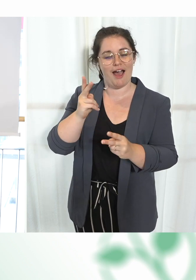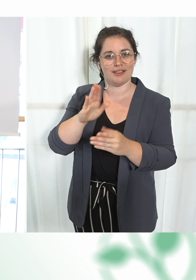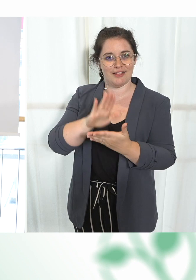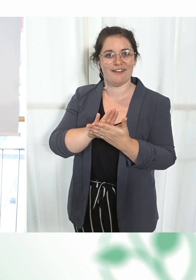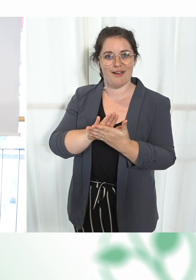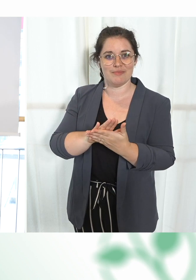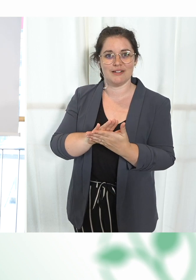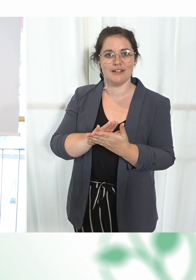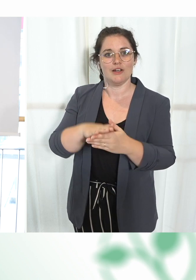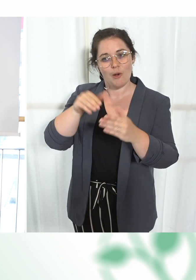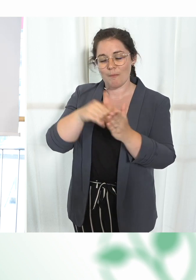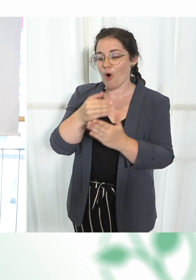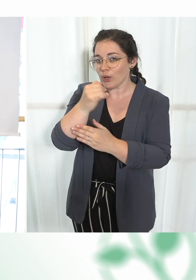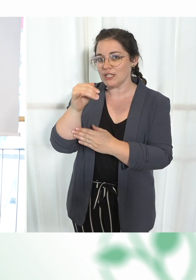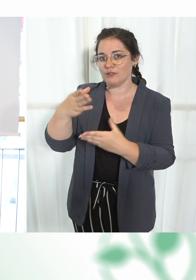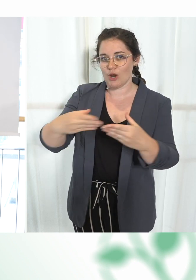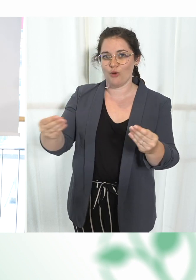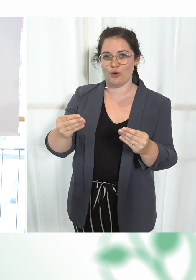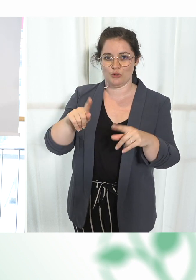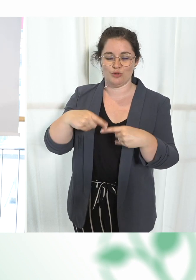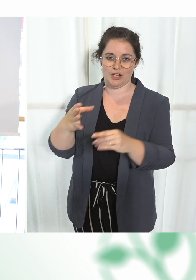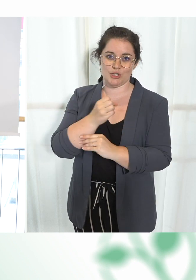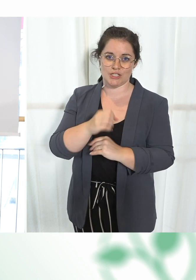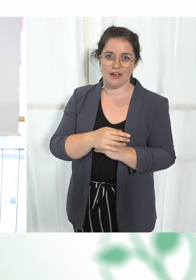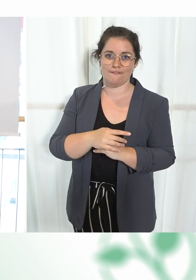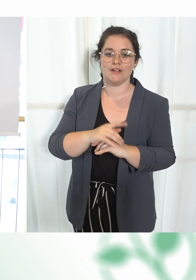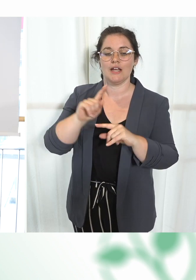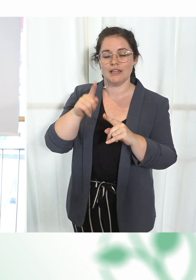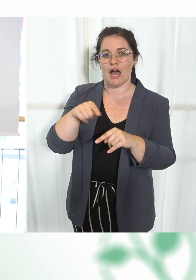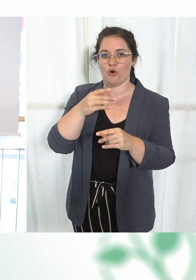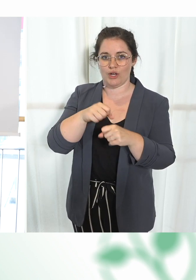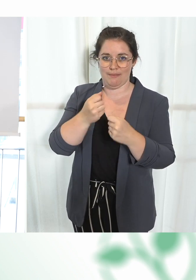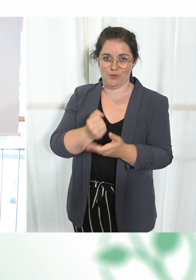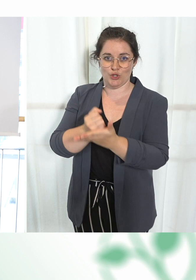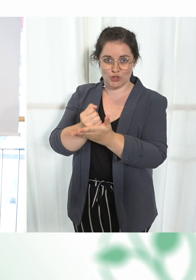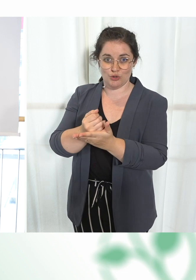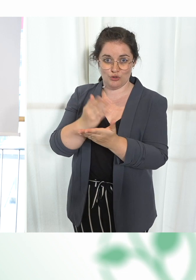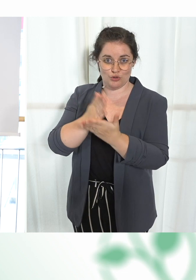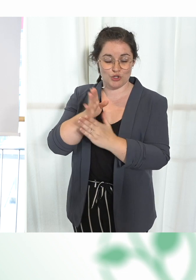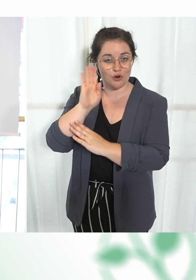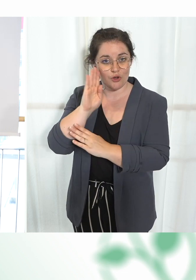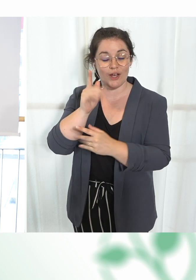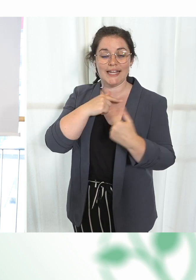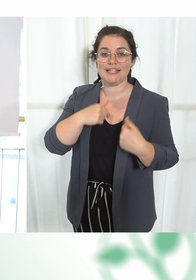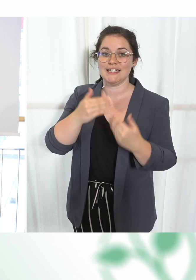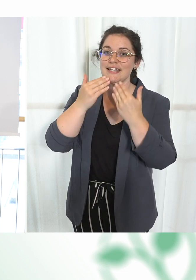muss dann individuell dann auch die Lösungen finden. Und auch dafür gibt es natürlich Unterstützung. Das haben wir jetzt auch schon gehört. Herzlichen Dank